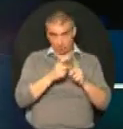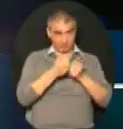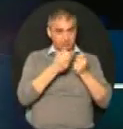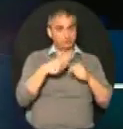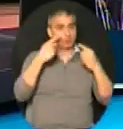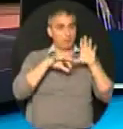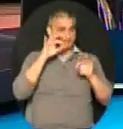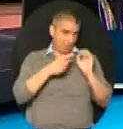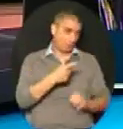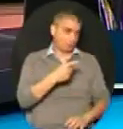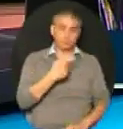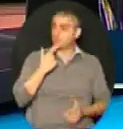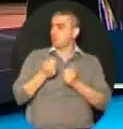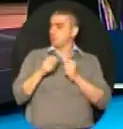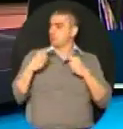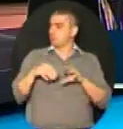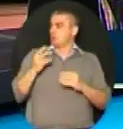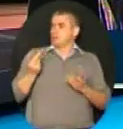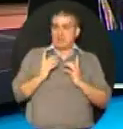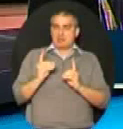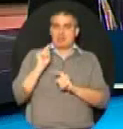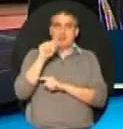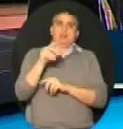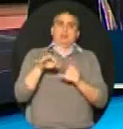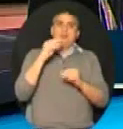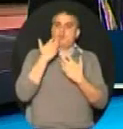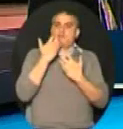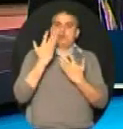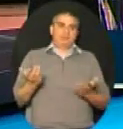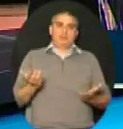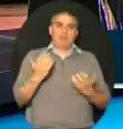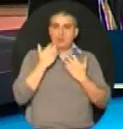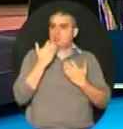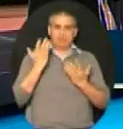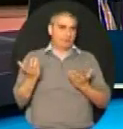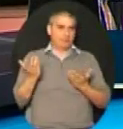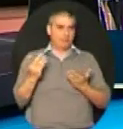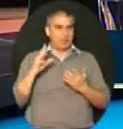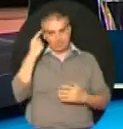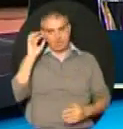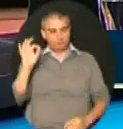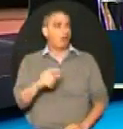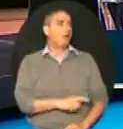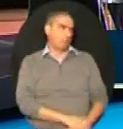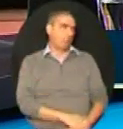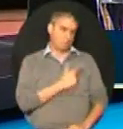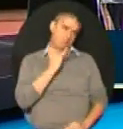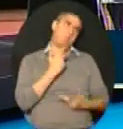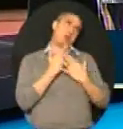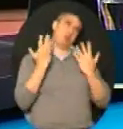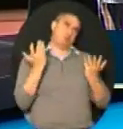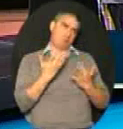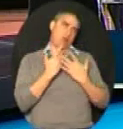כמו אס-אמסים ביום הבחירות. קודם כל אס-אמסים ביום הבחירות, זה דרך להגיע לבוחר ולהסביר לו את העמדה שלך כמי שמציג את עצמך